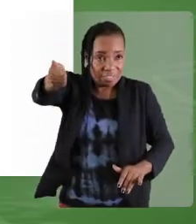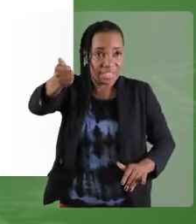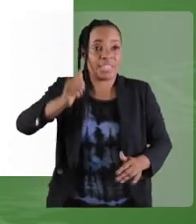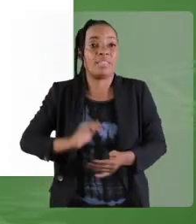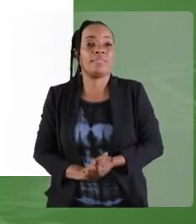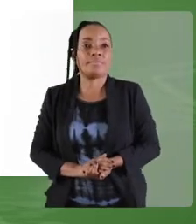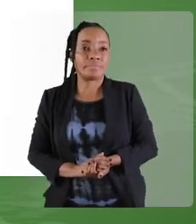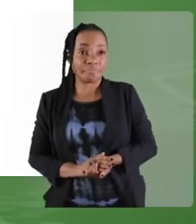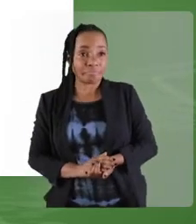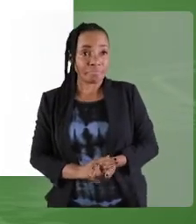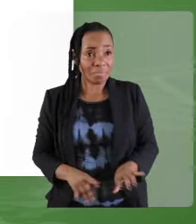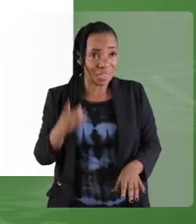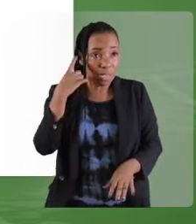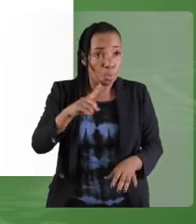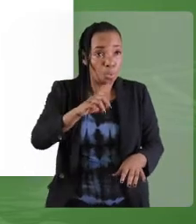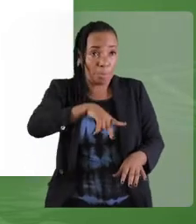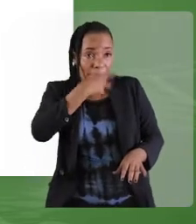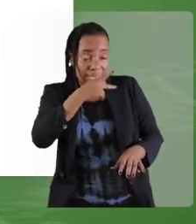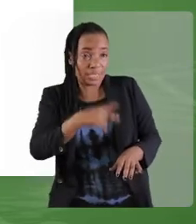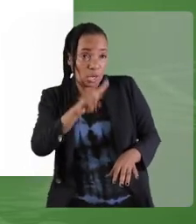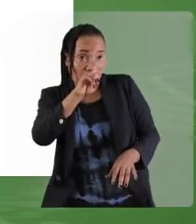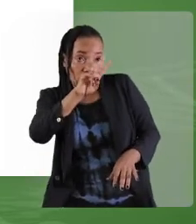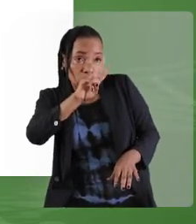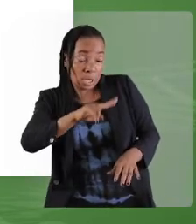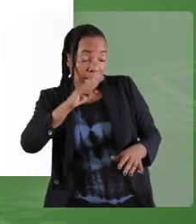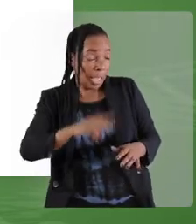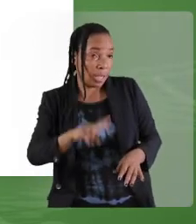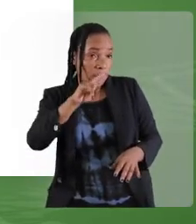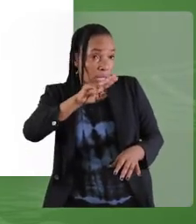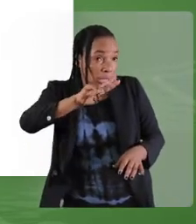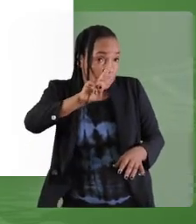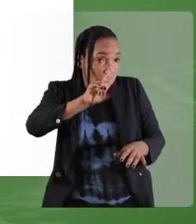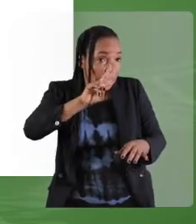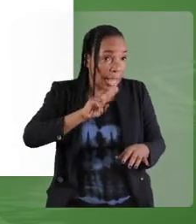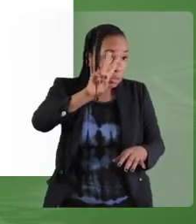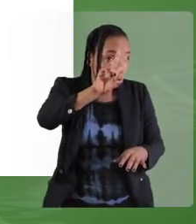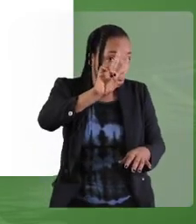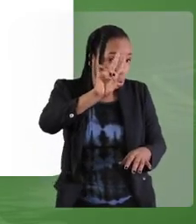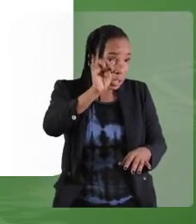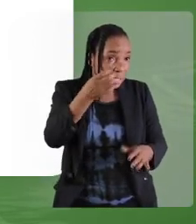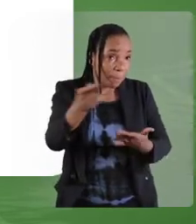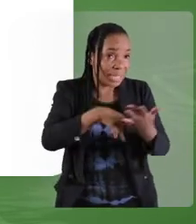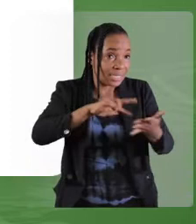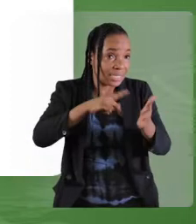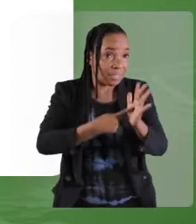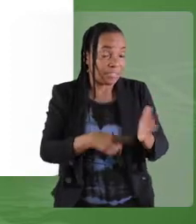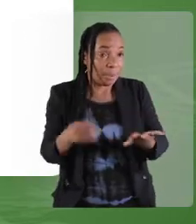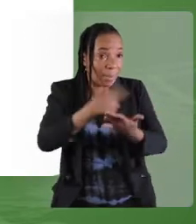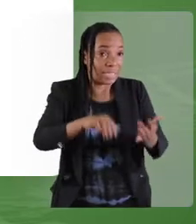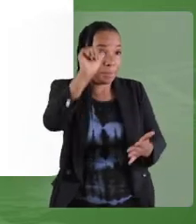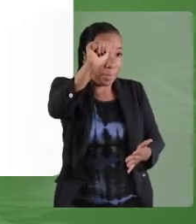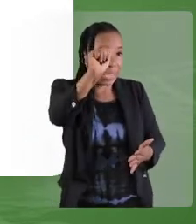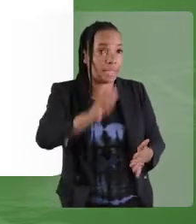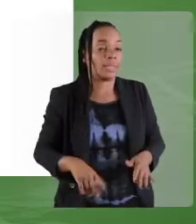transition pour la critique externe, interrogeons-nous en ces termes. L'homme est-il toujours responsable de son